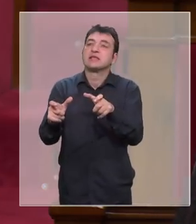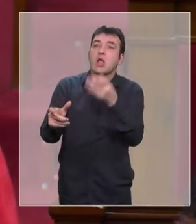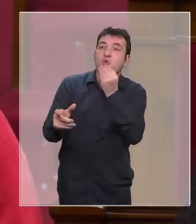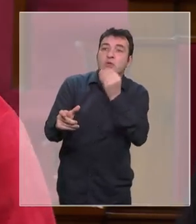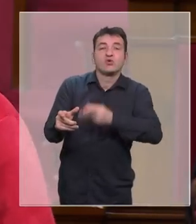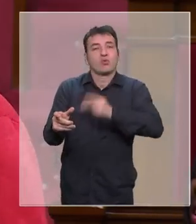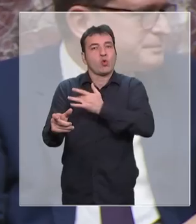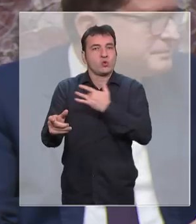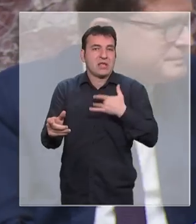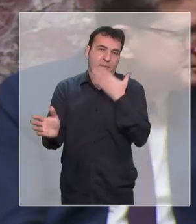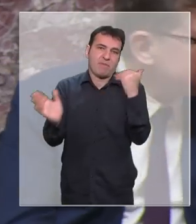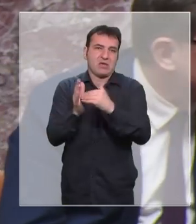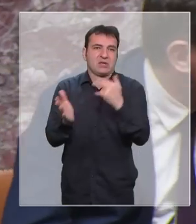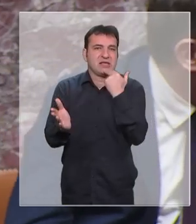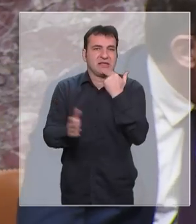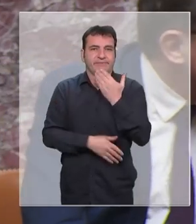remercie.